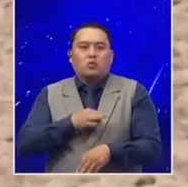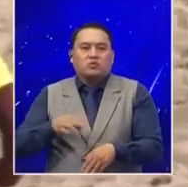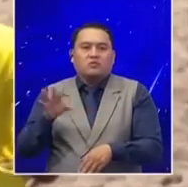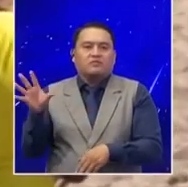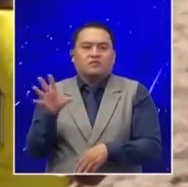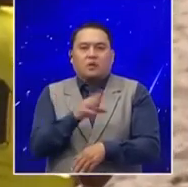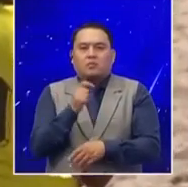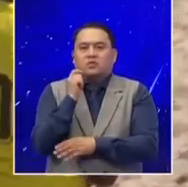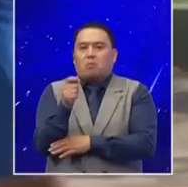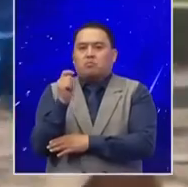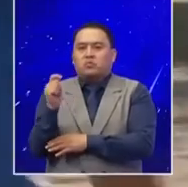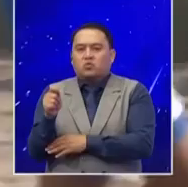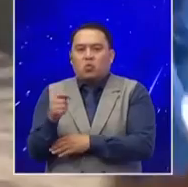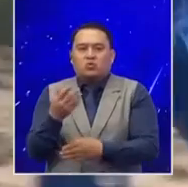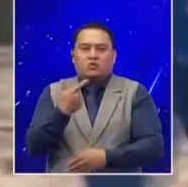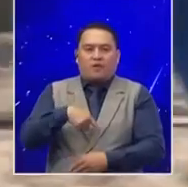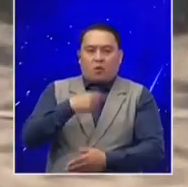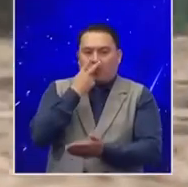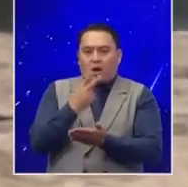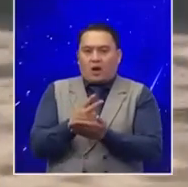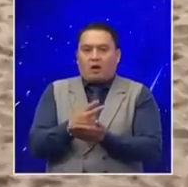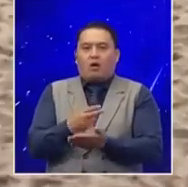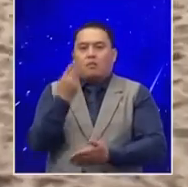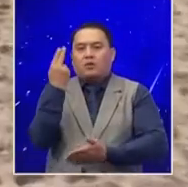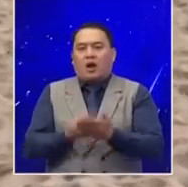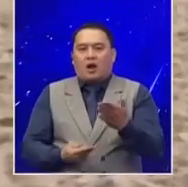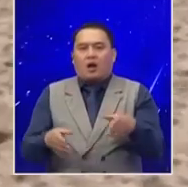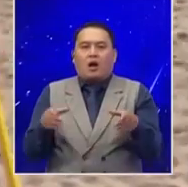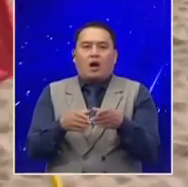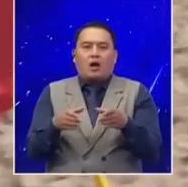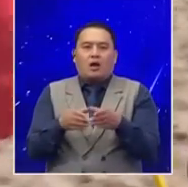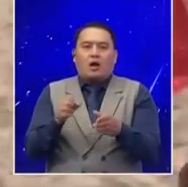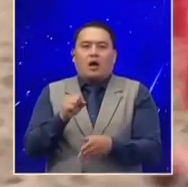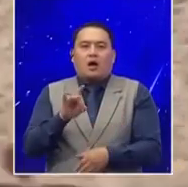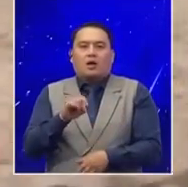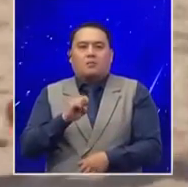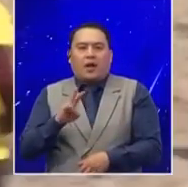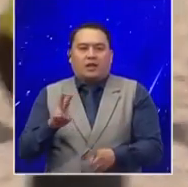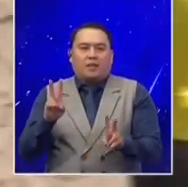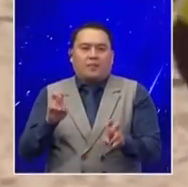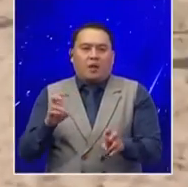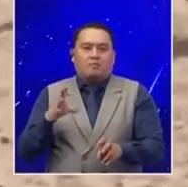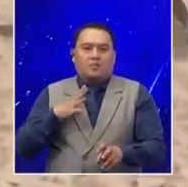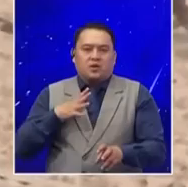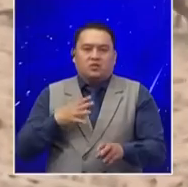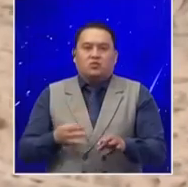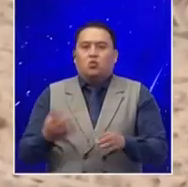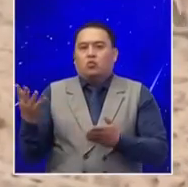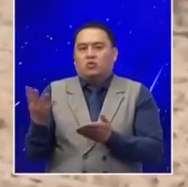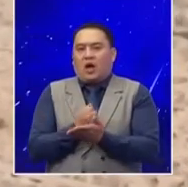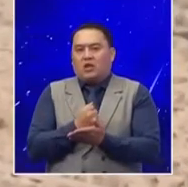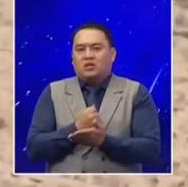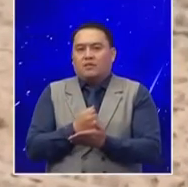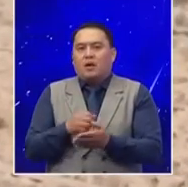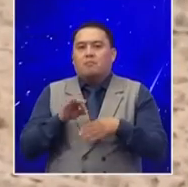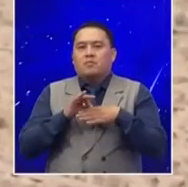практически всем соперникам свою игру, уступив лишь команде «Арман». Второй тур оказался не менее удачным.